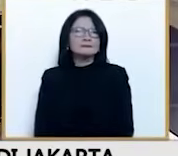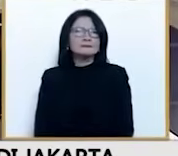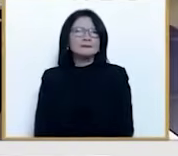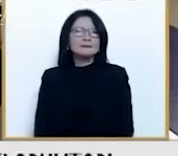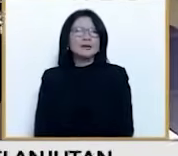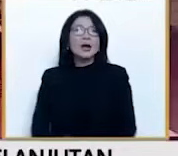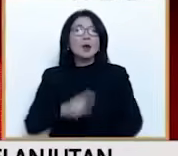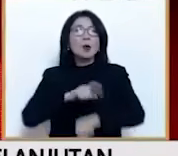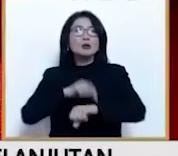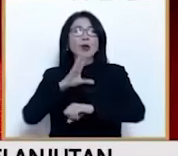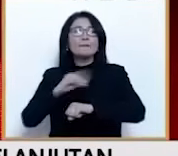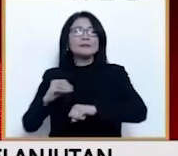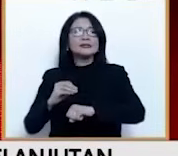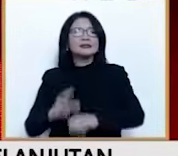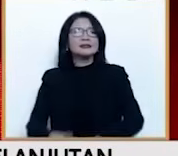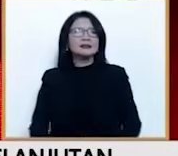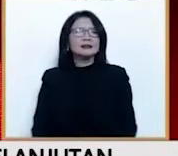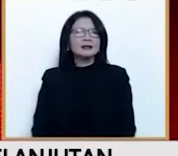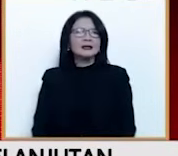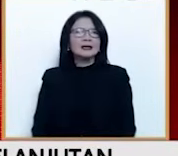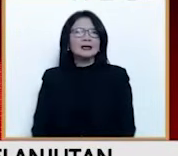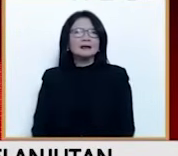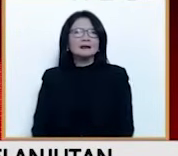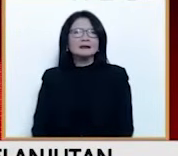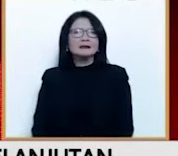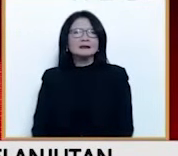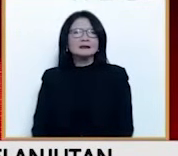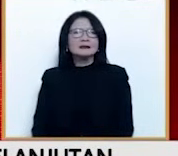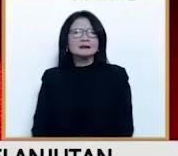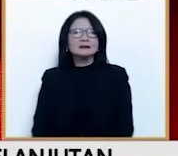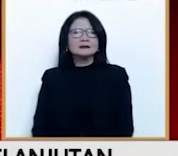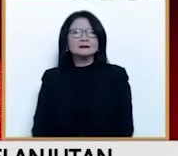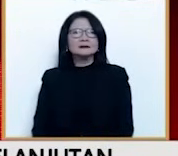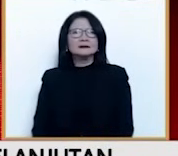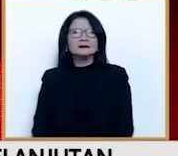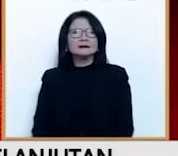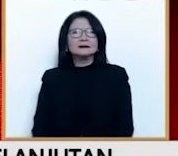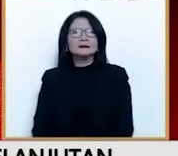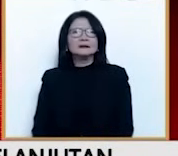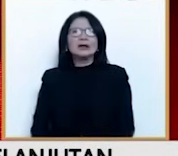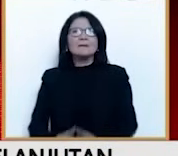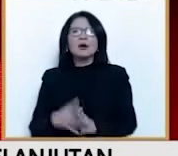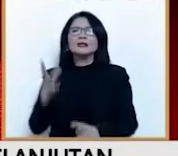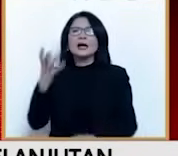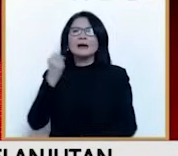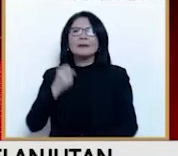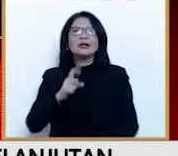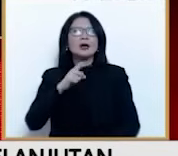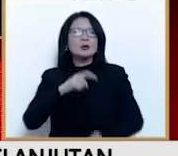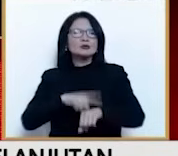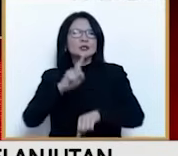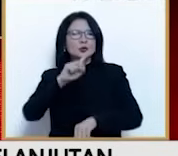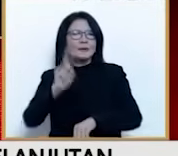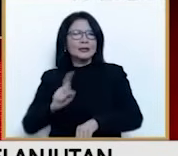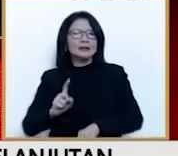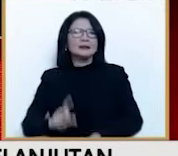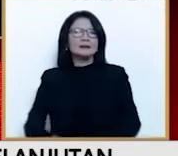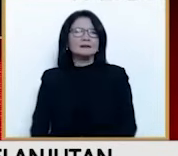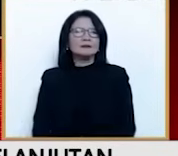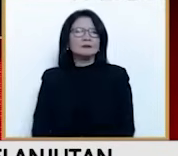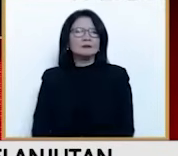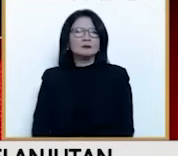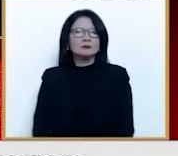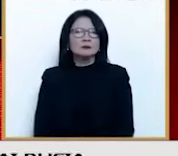Bapak. Dan silakan langsung pasangan calon nomor urut 3 untuk diberikan tanggapan terhadap jawaban tadi. 1 menit waktunya mulai dari Bapak